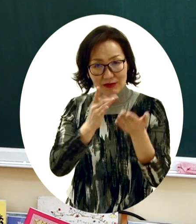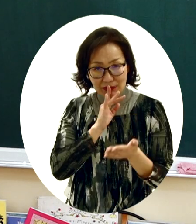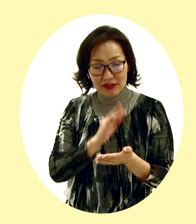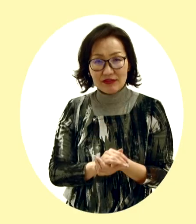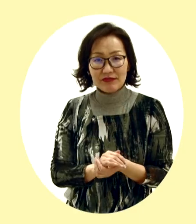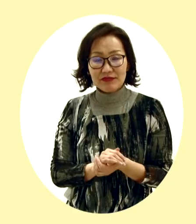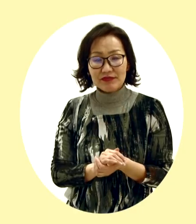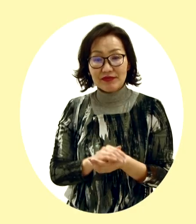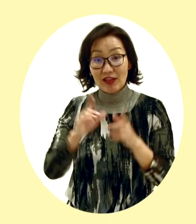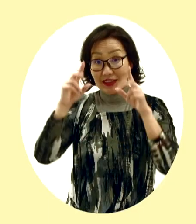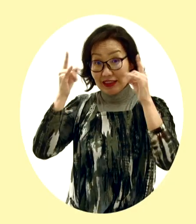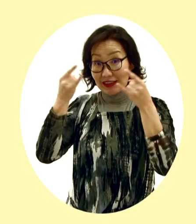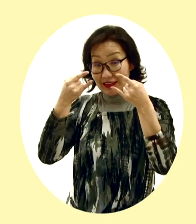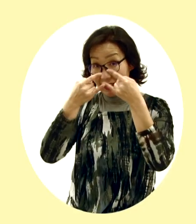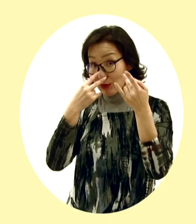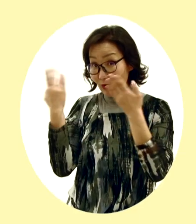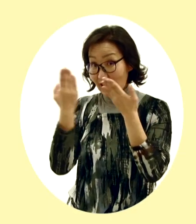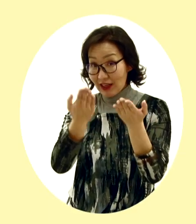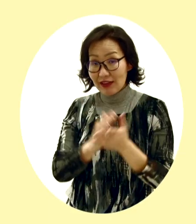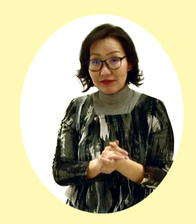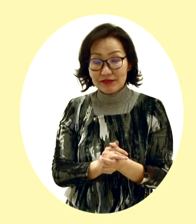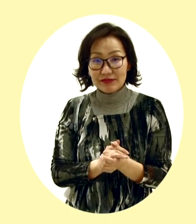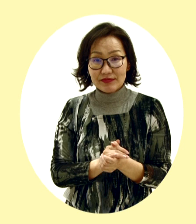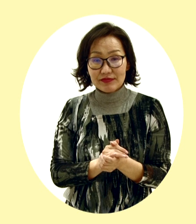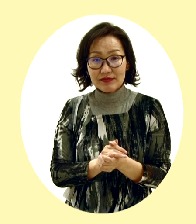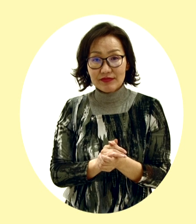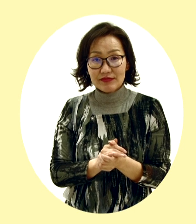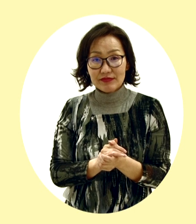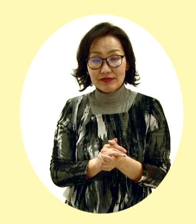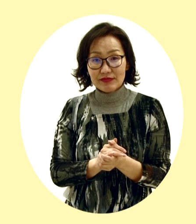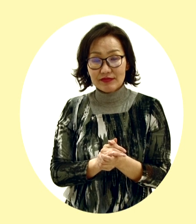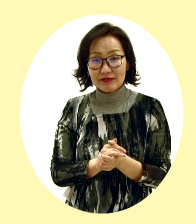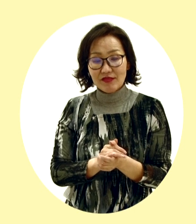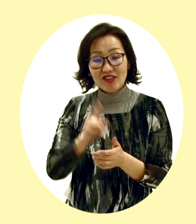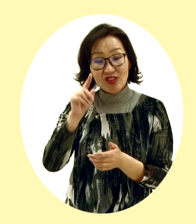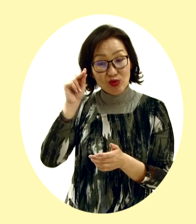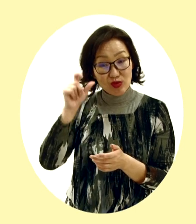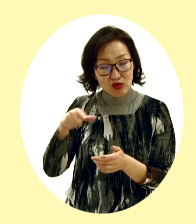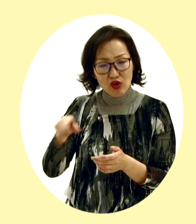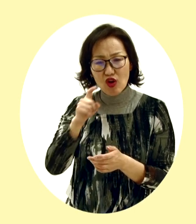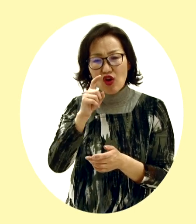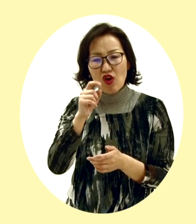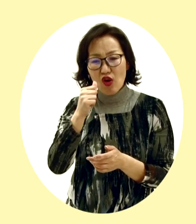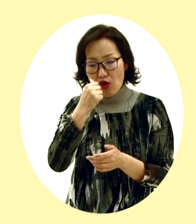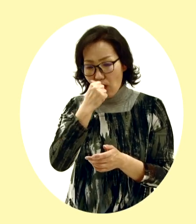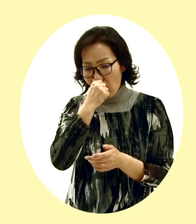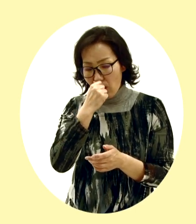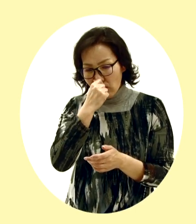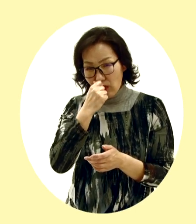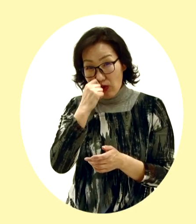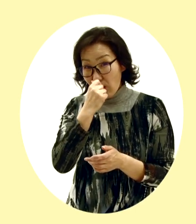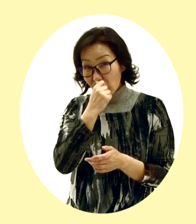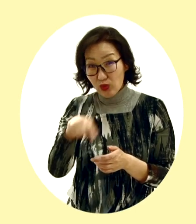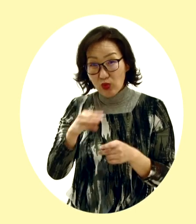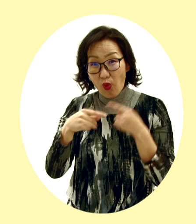байна. За, дэлгэц рүү харъя. За, энд нэгэн сурагч хөргөний тухай илтгэл бэлтж